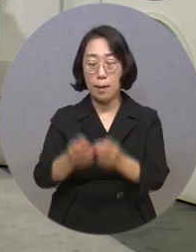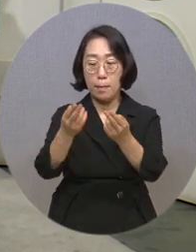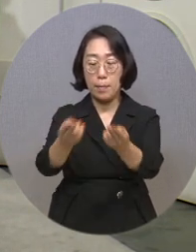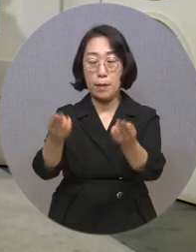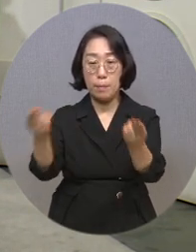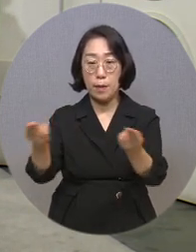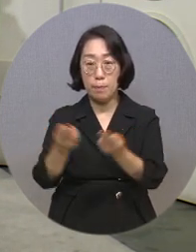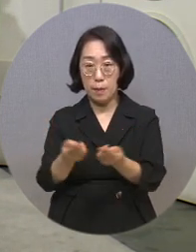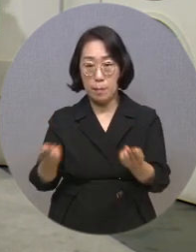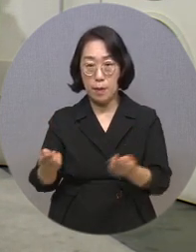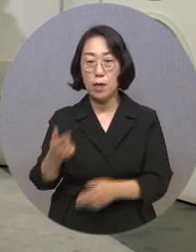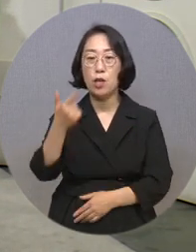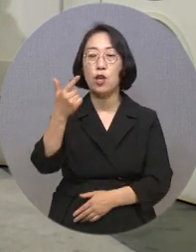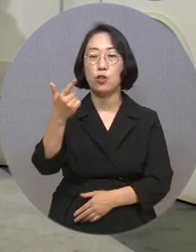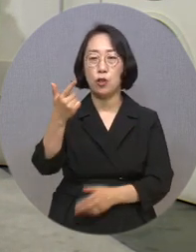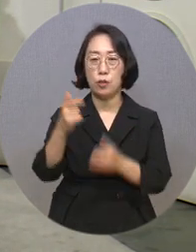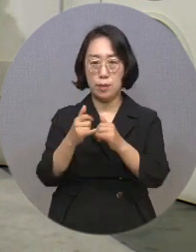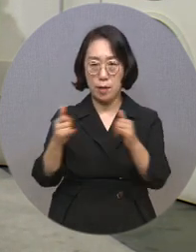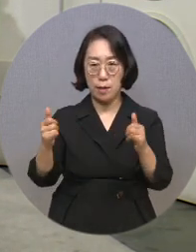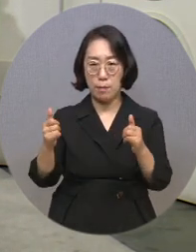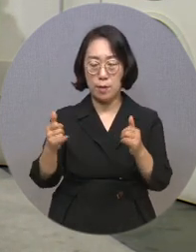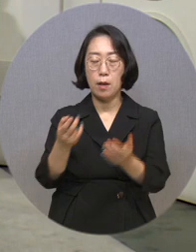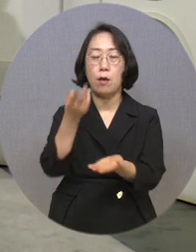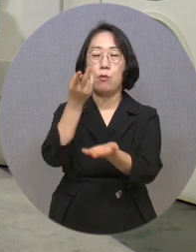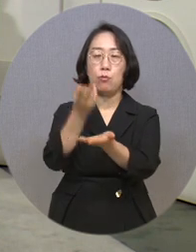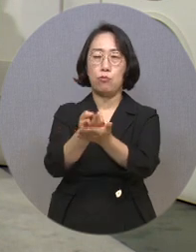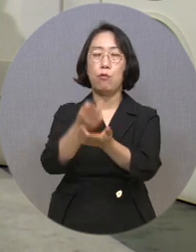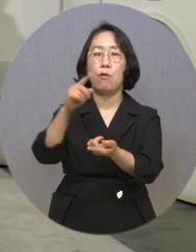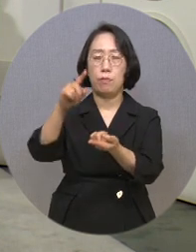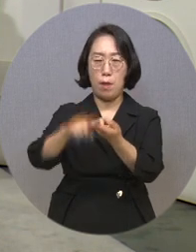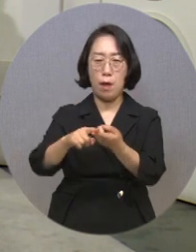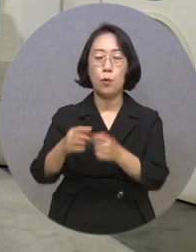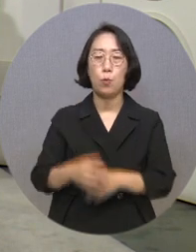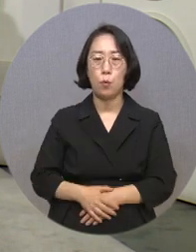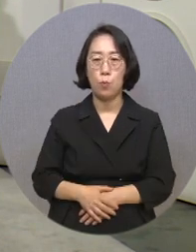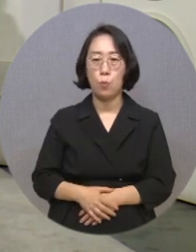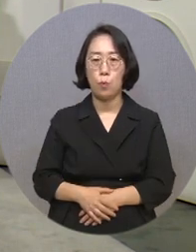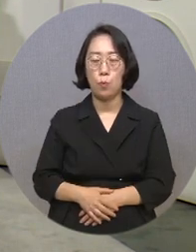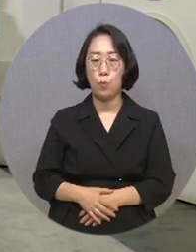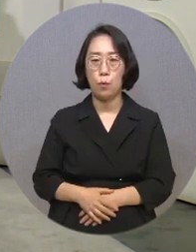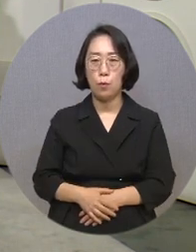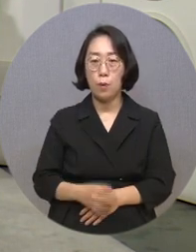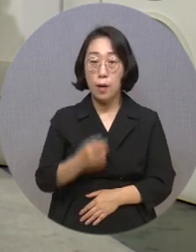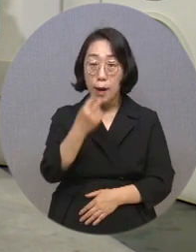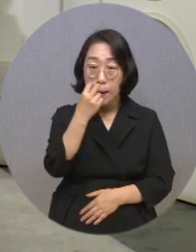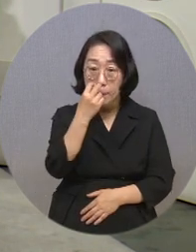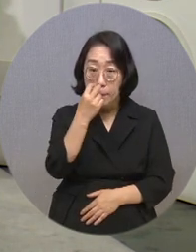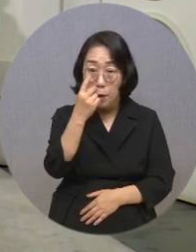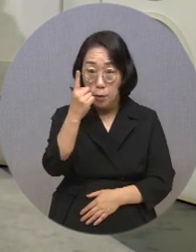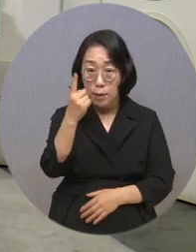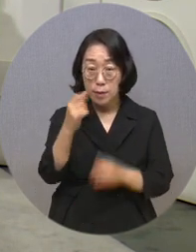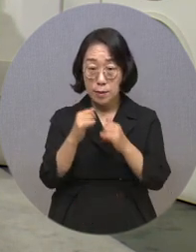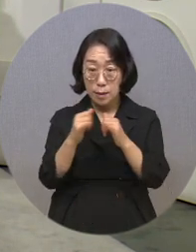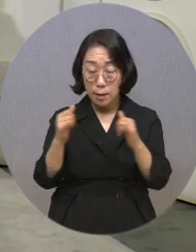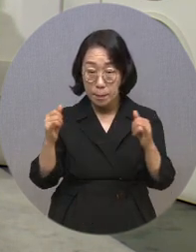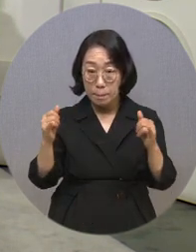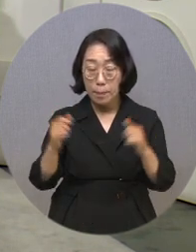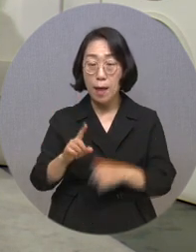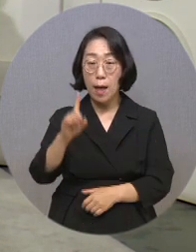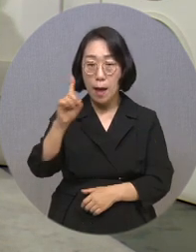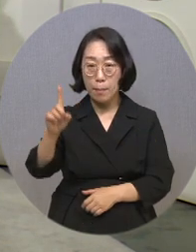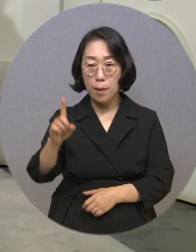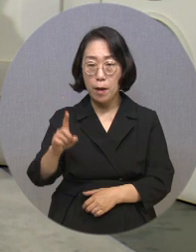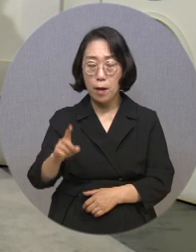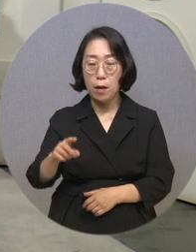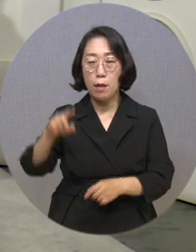네. 침대에서만 생활하는 게 요양병원이에요. 그러면 간병인 하나가 그 어르신이 식사도 침대에서 해드리고